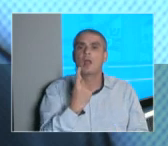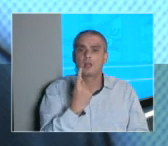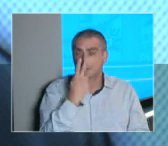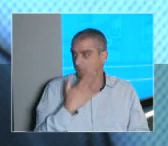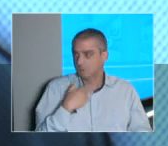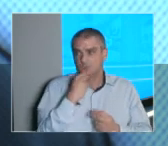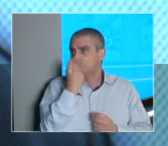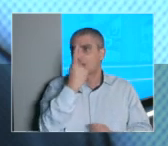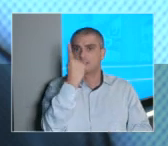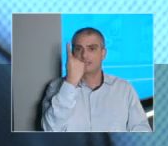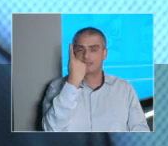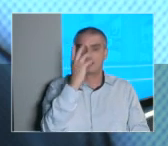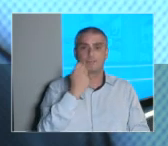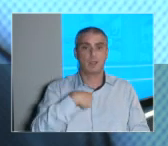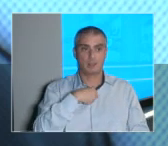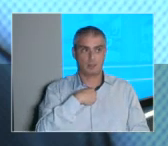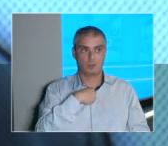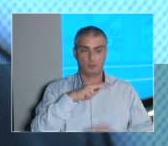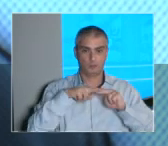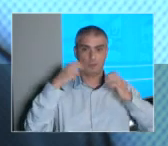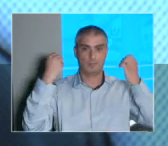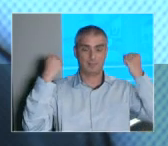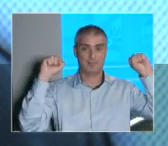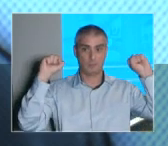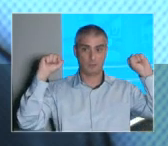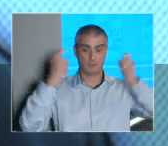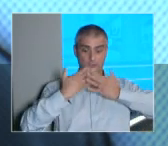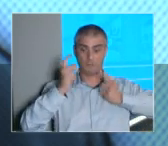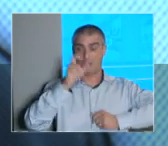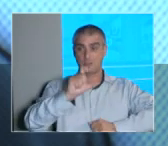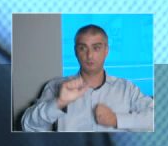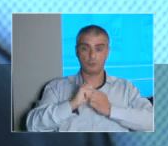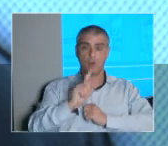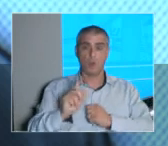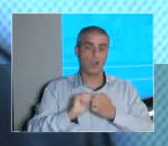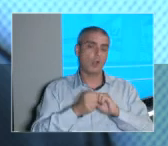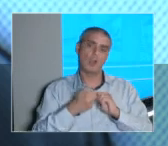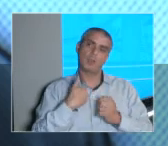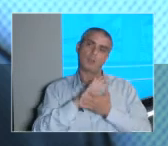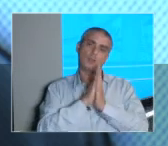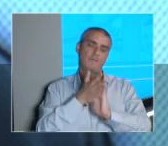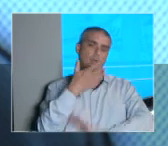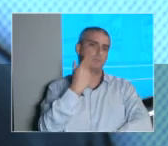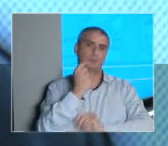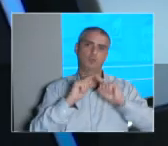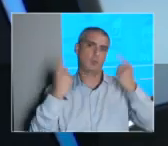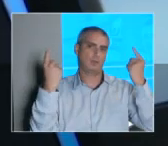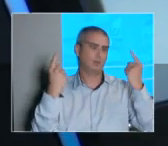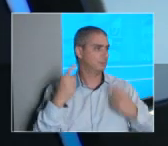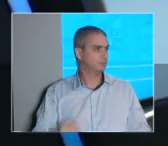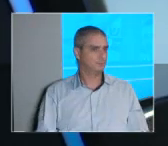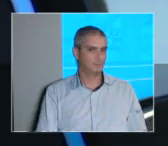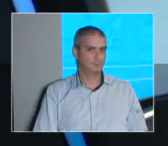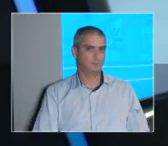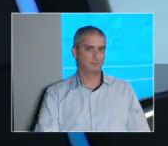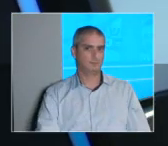בעיניי זאת השאלה היחידה. האם אנחנו נשאר דמוקרטיה שבה יתברר אם אדם אשם או לא, או שאנחנו נהפוך למשהו אחר לגמרי. אתה גם בעצם